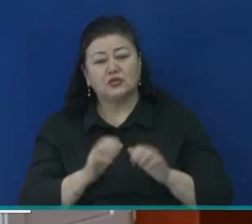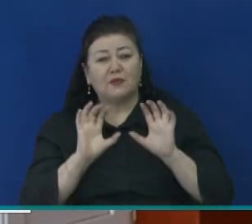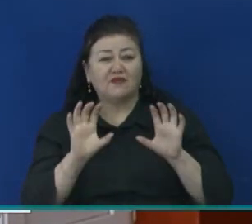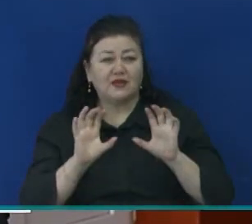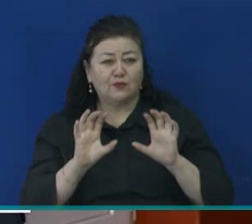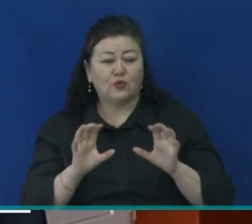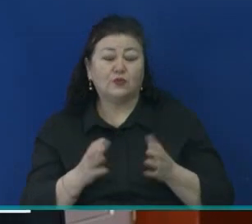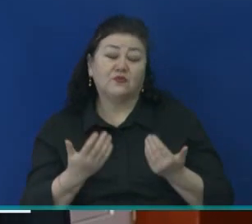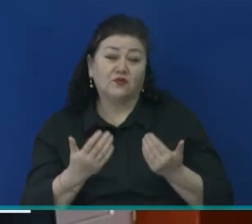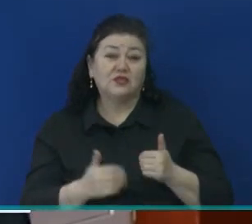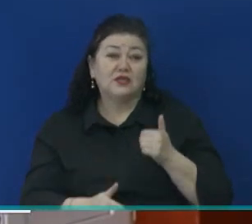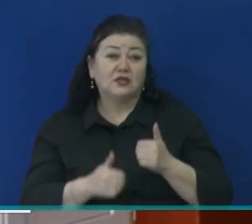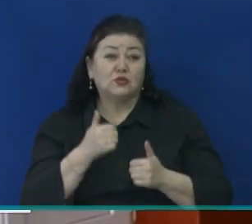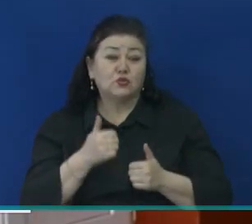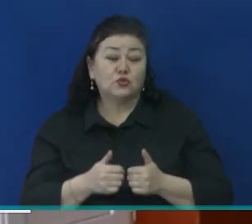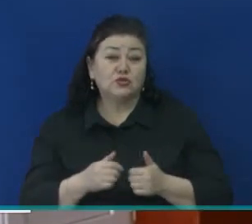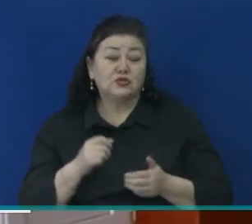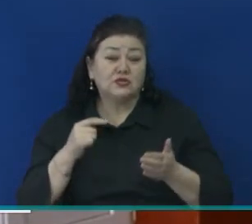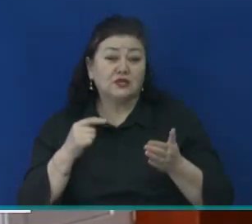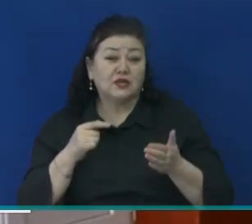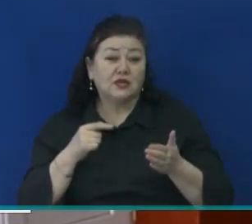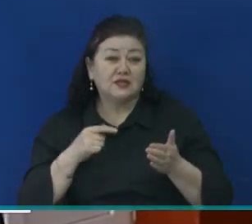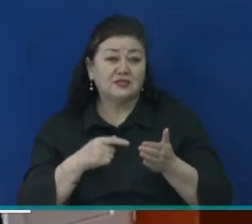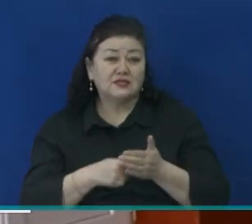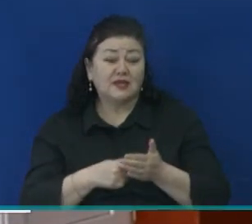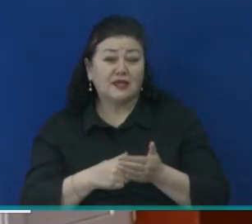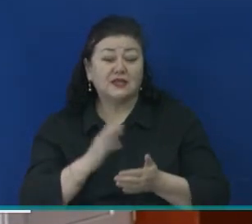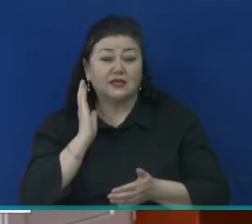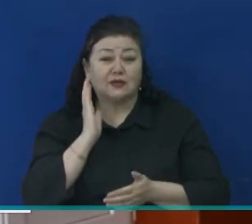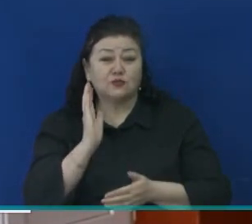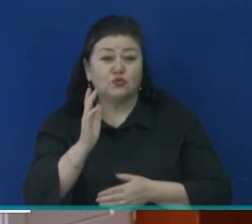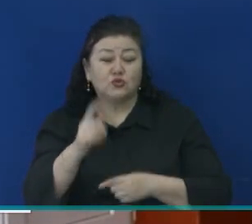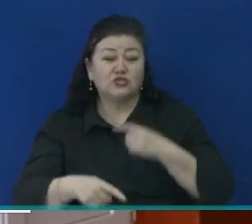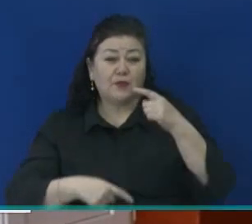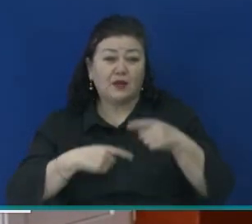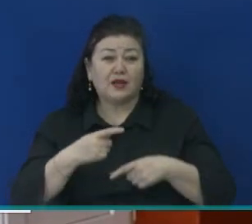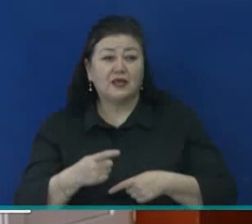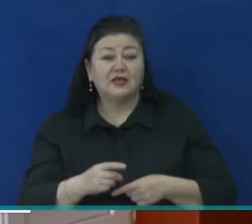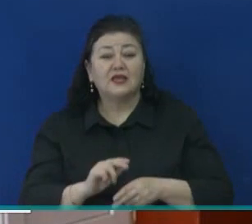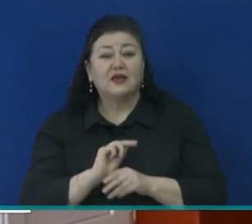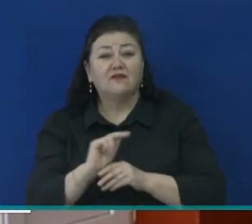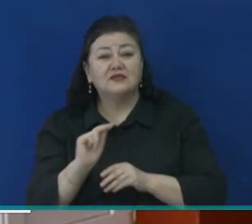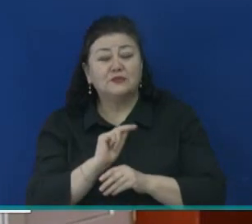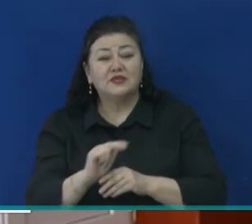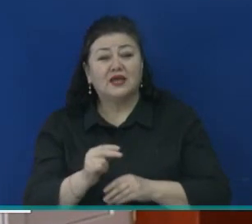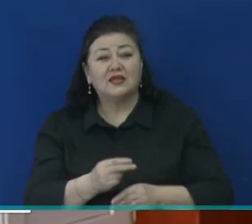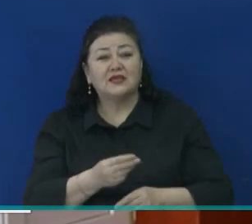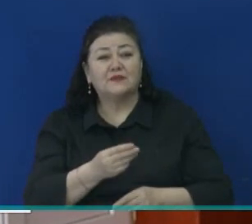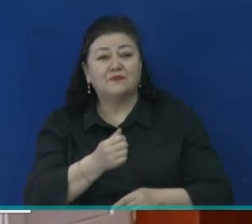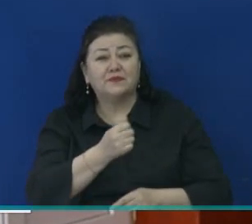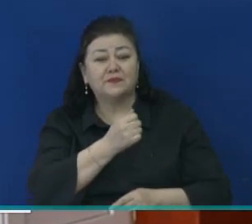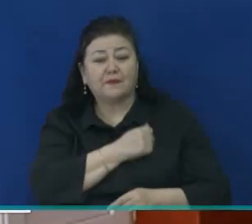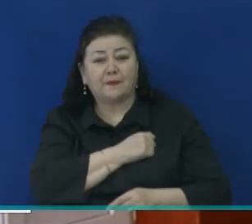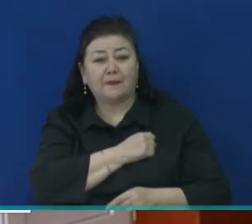жатырмыз. Бұл турнирдің өткізу мақсаты біздің келешек ұрпақты әскери патриоттық тәрбиені нығайтуға